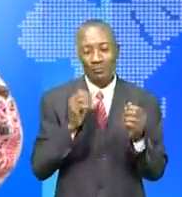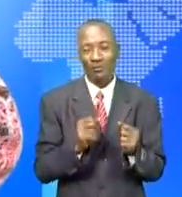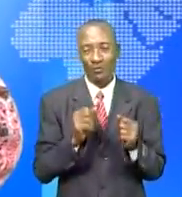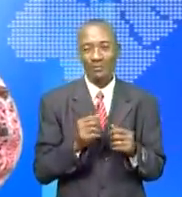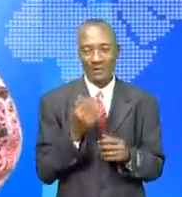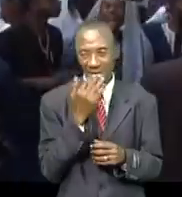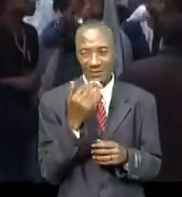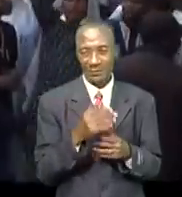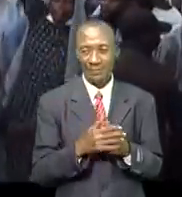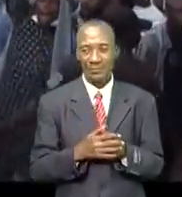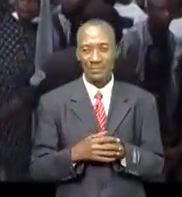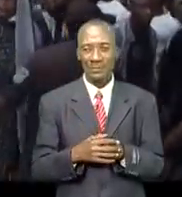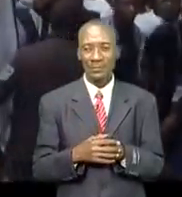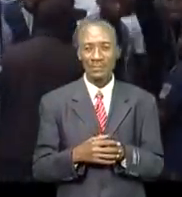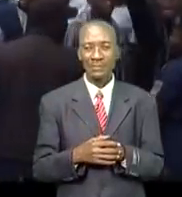Mubinga.